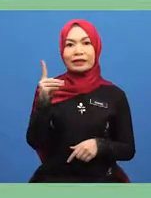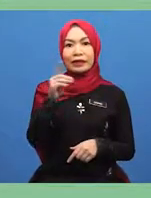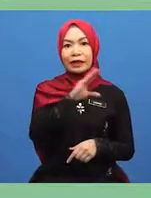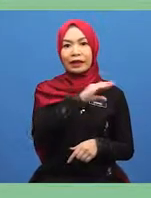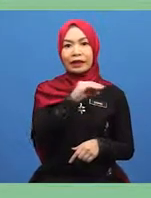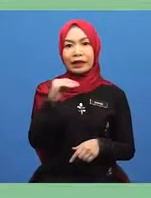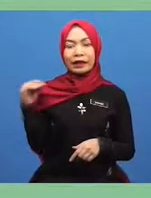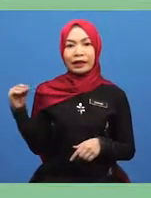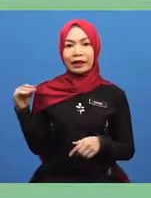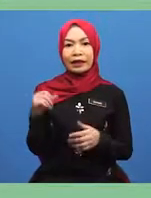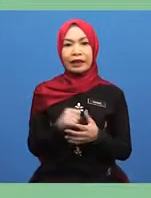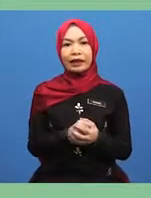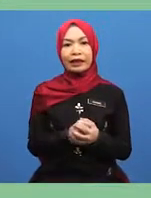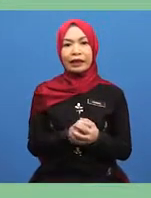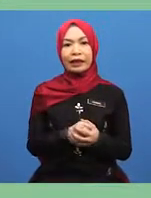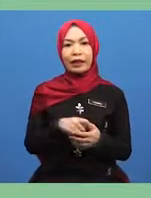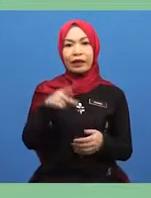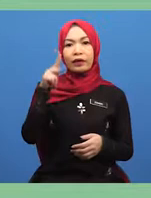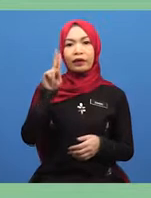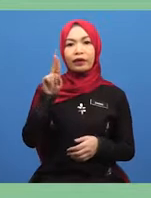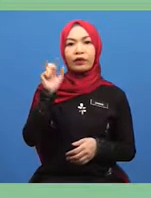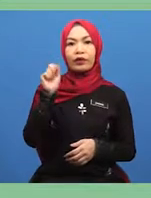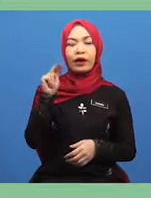kuantiti USD yang ditawarkan.